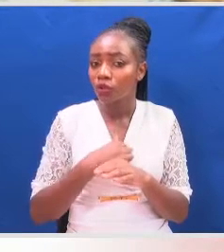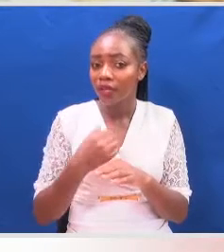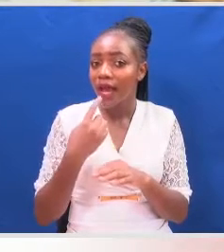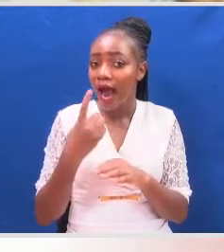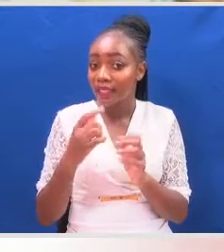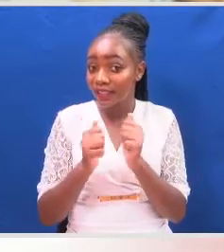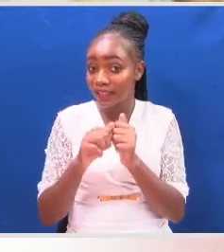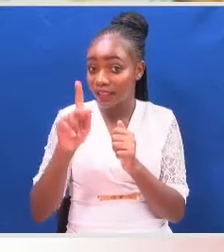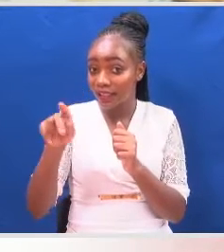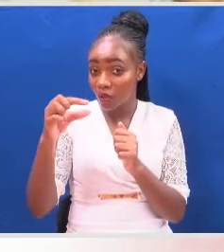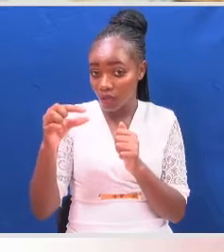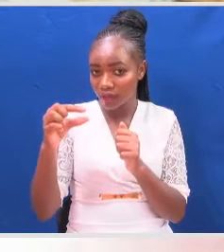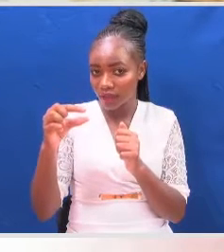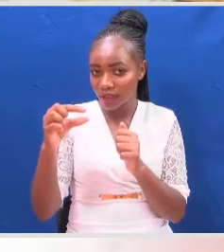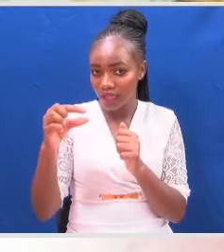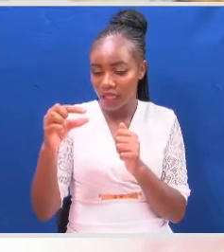zile viazi zinashonwa,